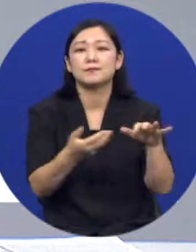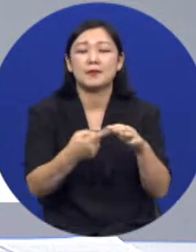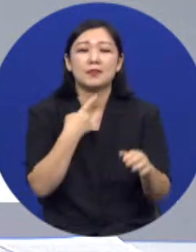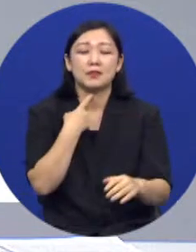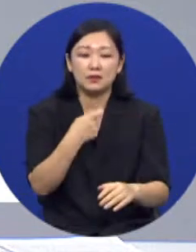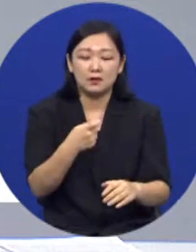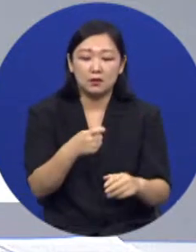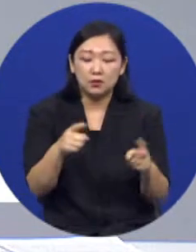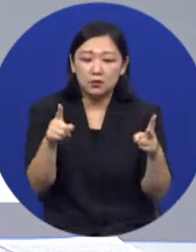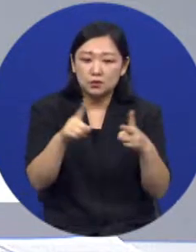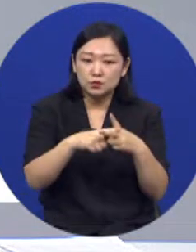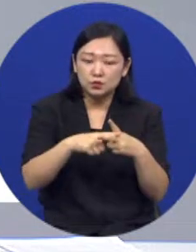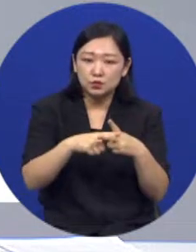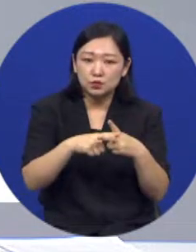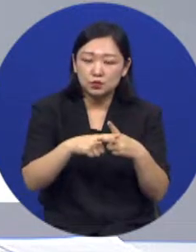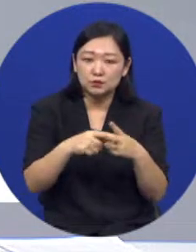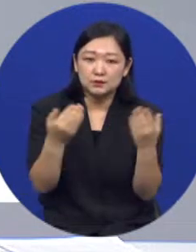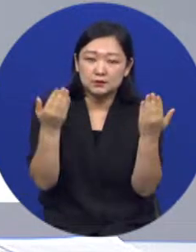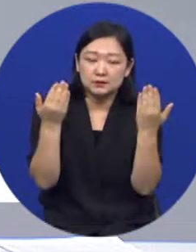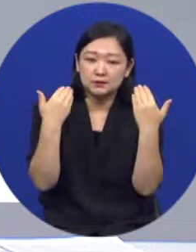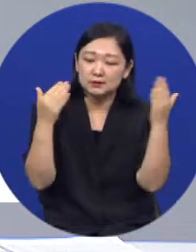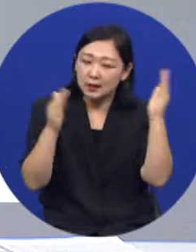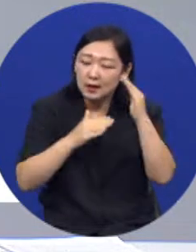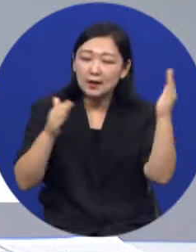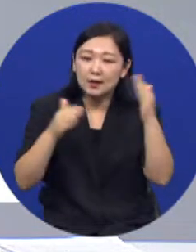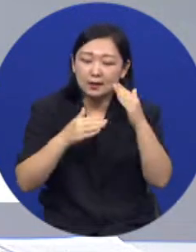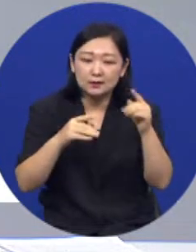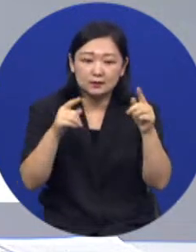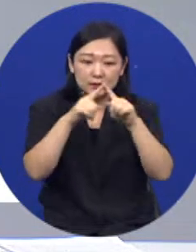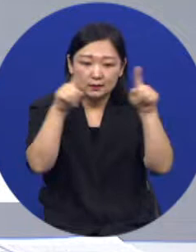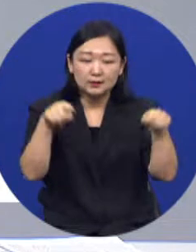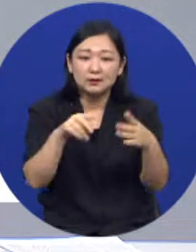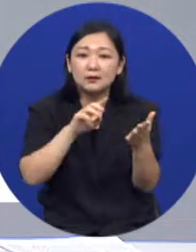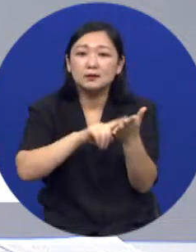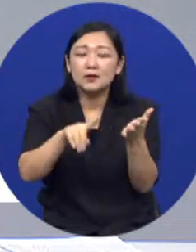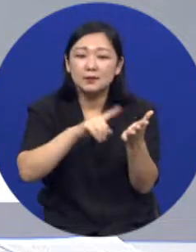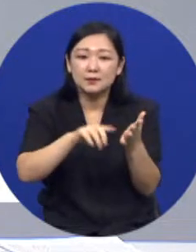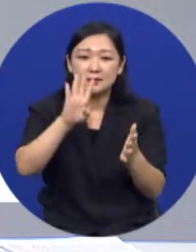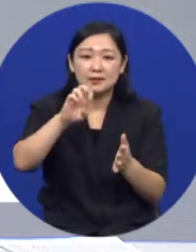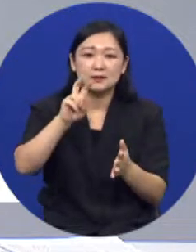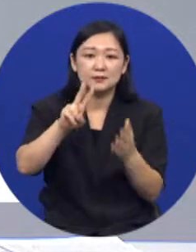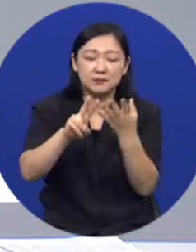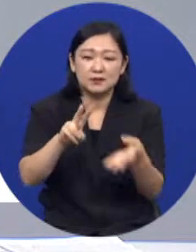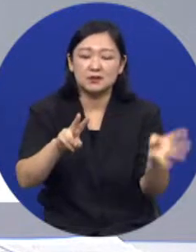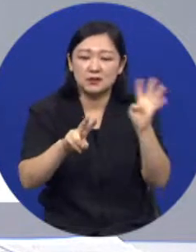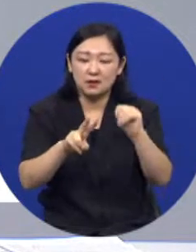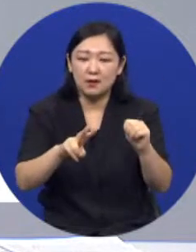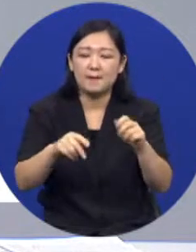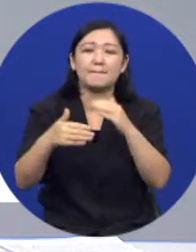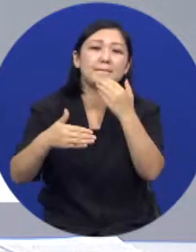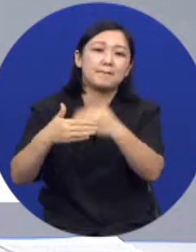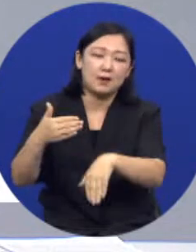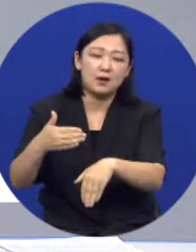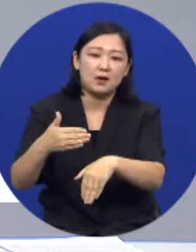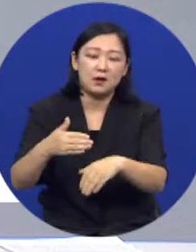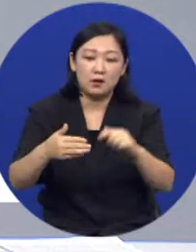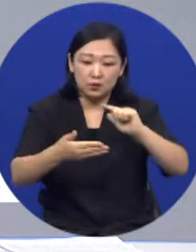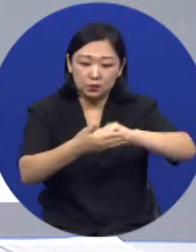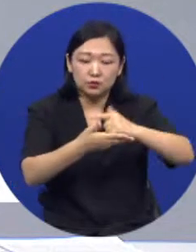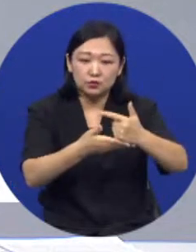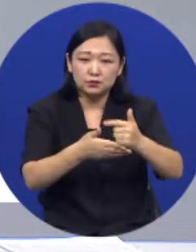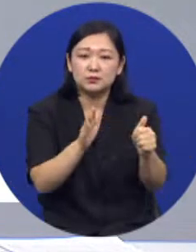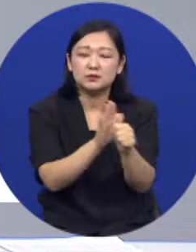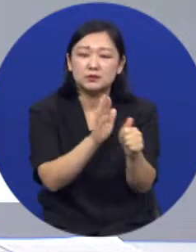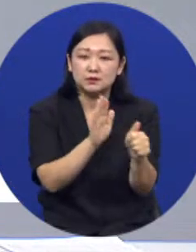일었었던 초등학생 3학년 태블릿 PC 지원 예산 42억 원을 전액 삭감했고 중학교 1학년 노트북 지원 사업도